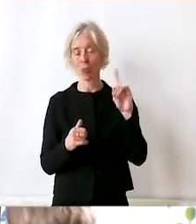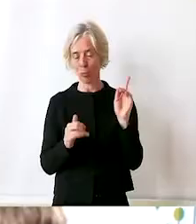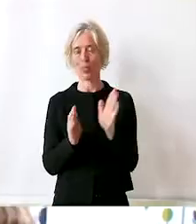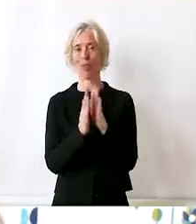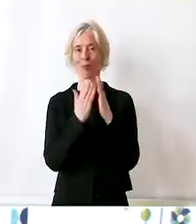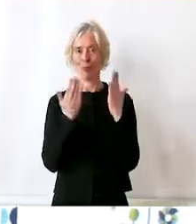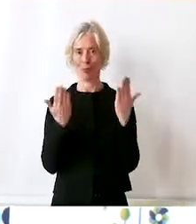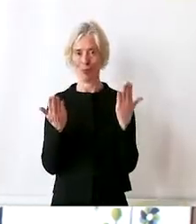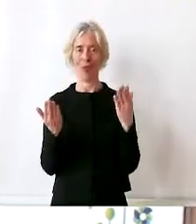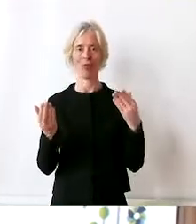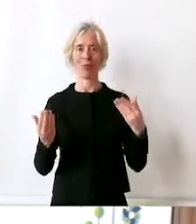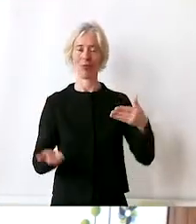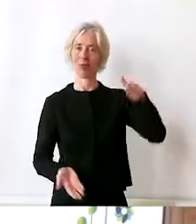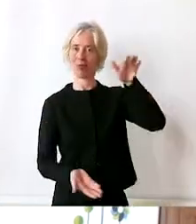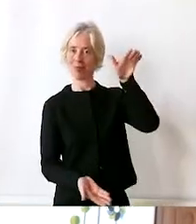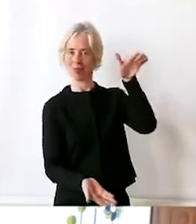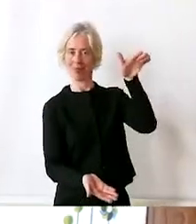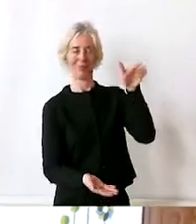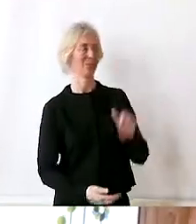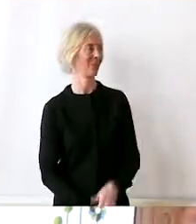Schaffe ich. Ja.